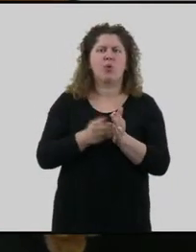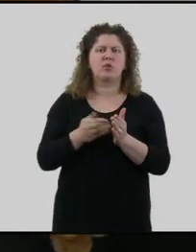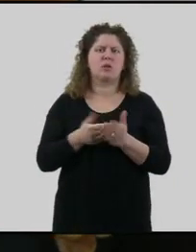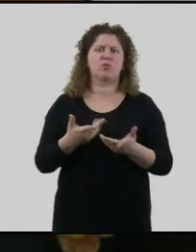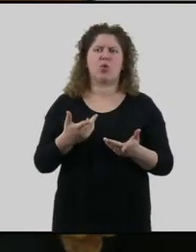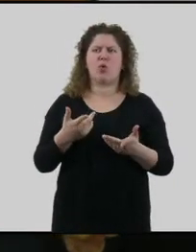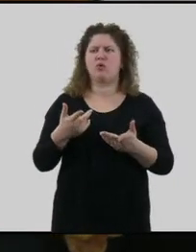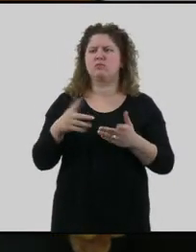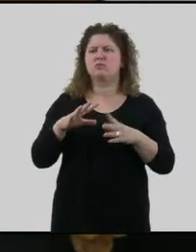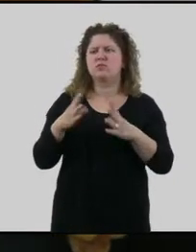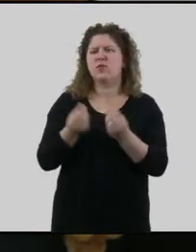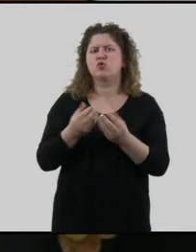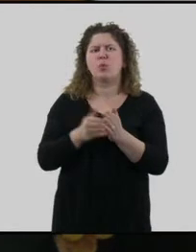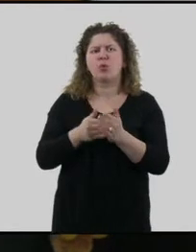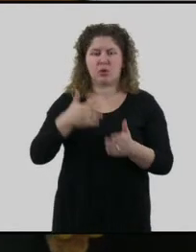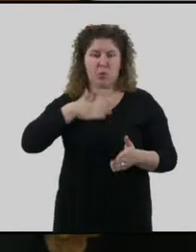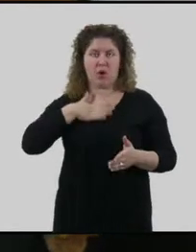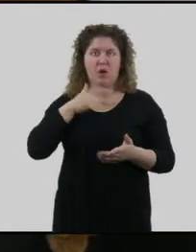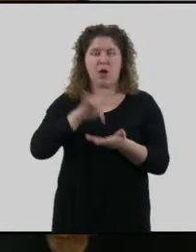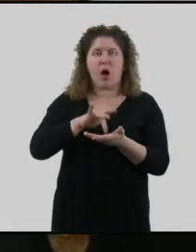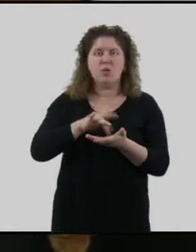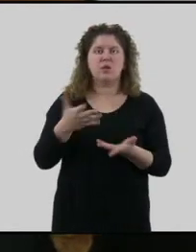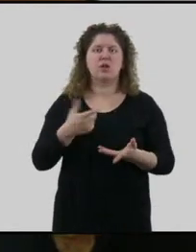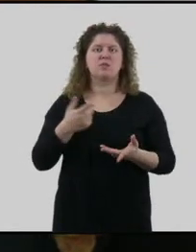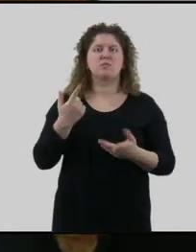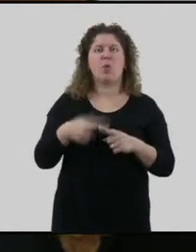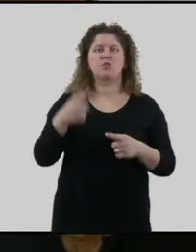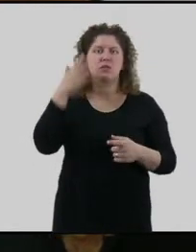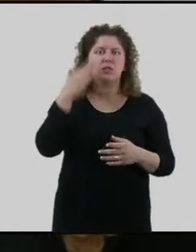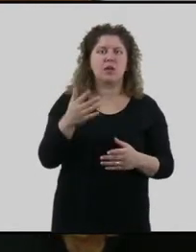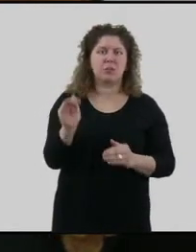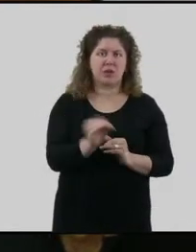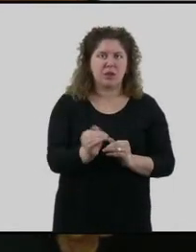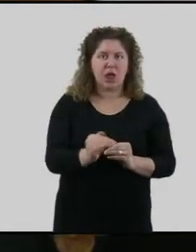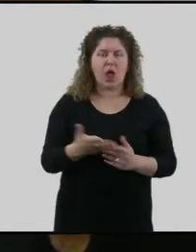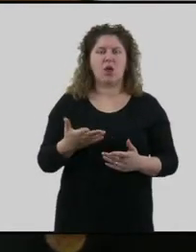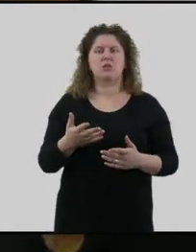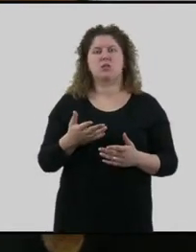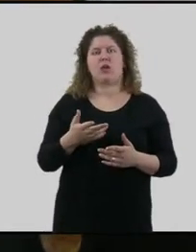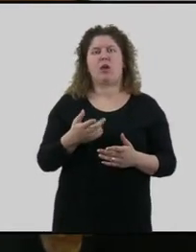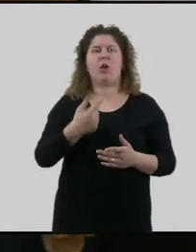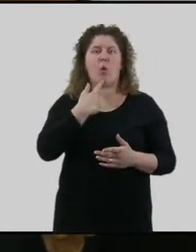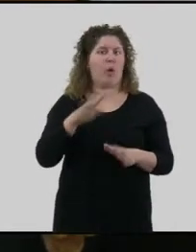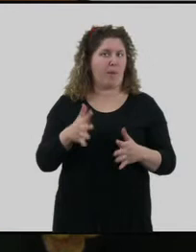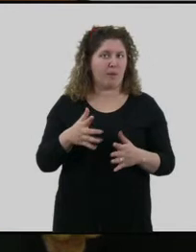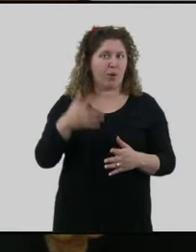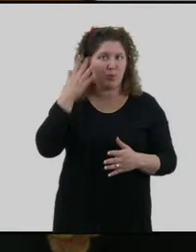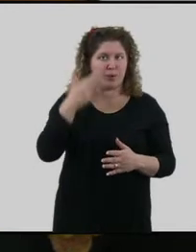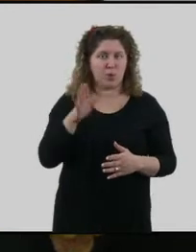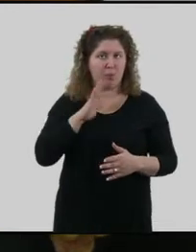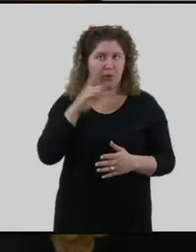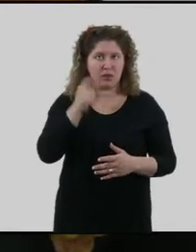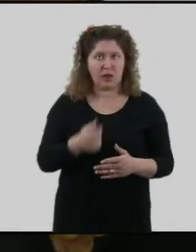Sve potrebno što je potrebno njima, što je potrebno nama, a radi skrbi, promocije, skrbi o djeci bez odgovarajuće roditeljske skrbi,